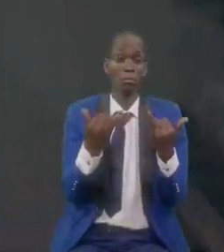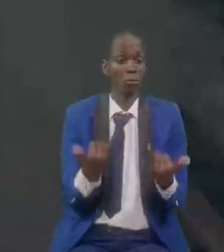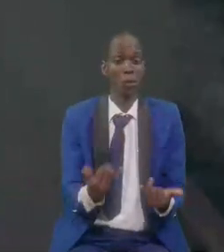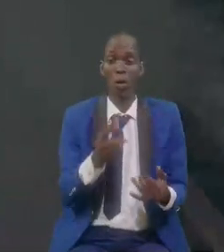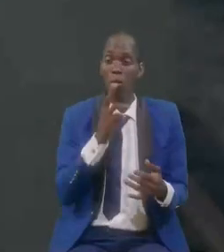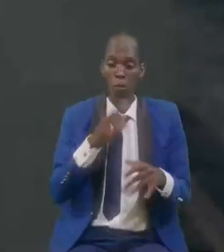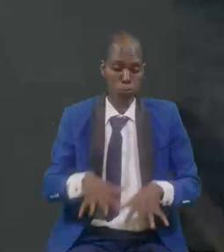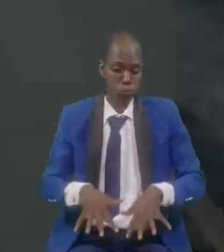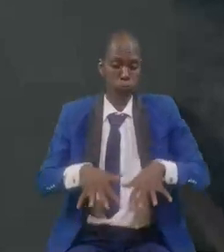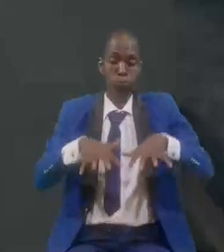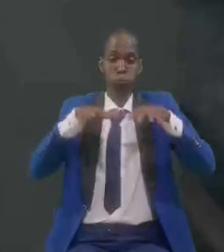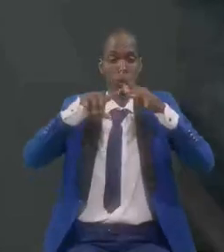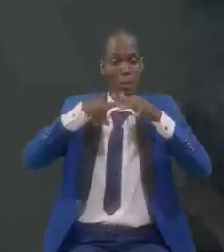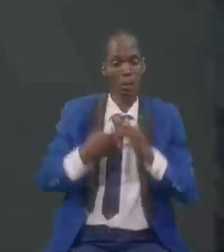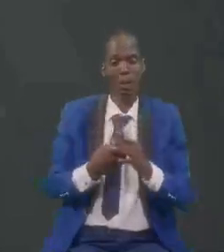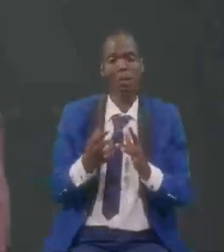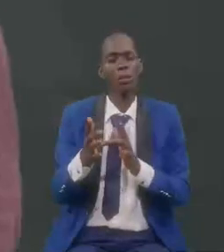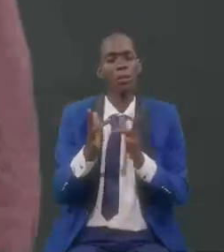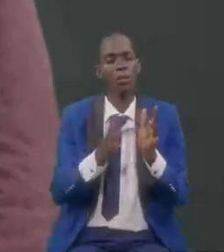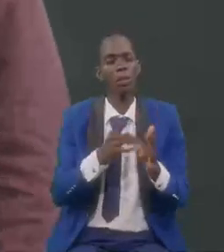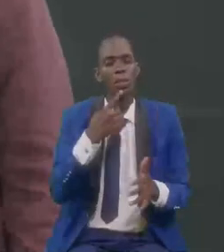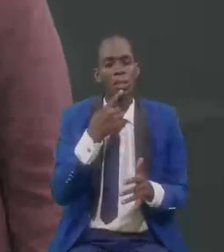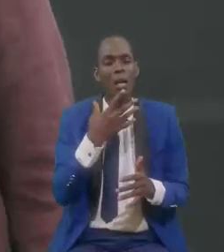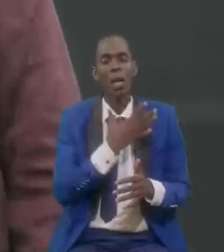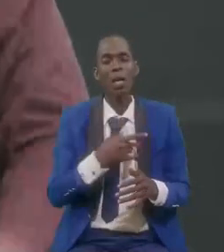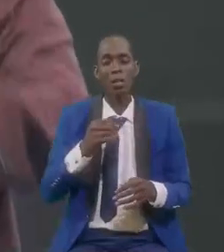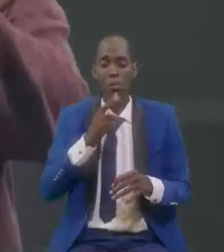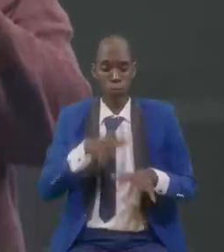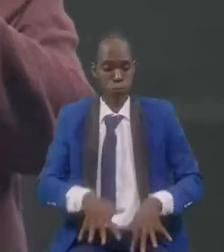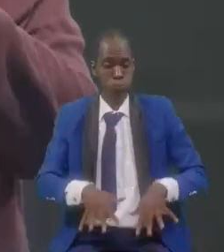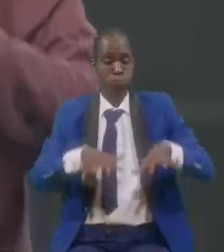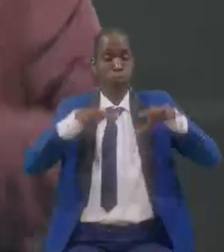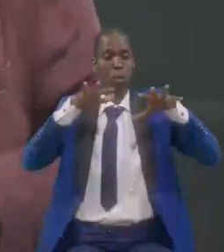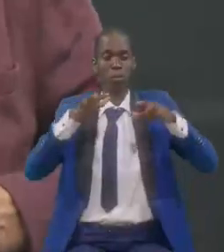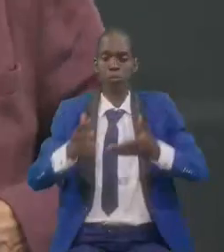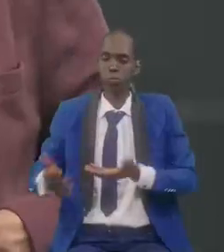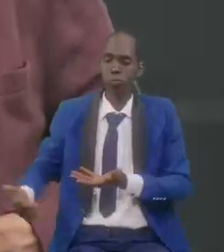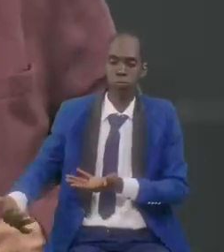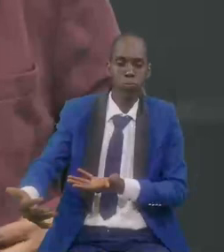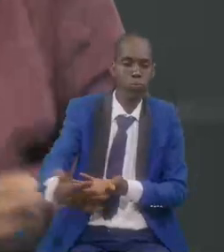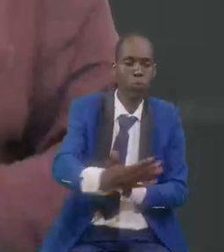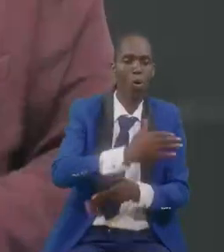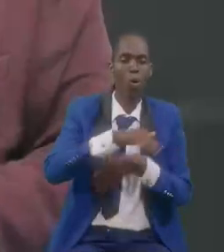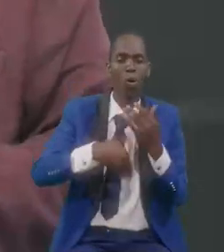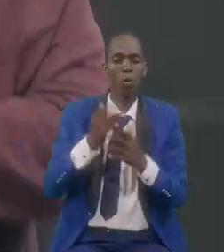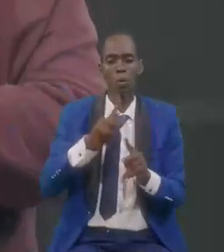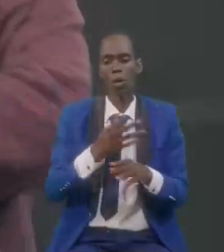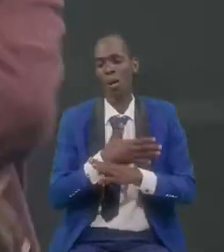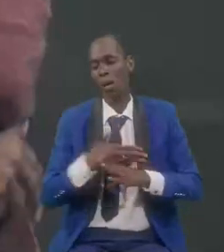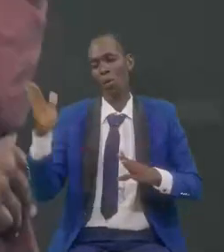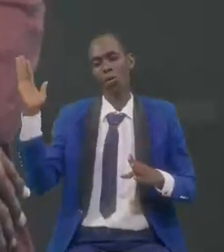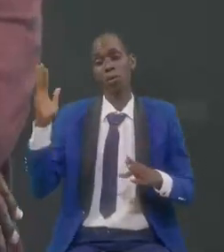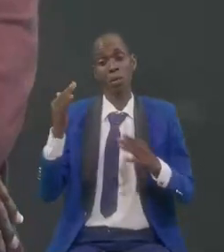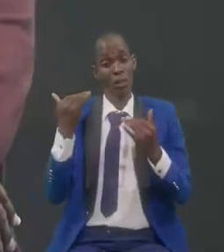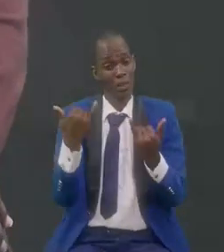le déluge est venu. Et Jésus-Christ a dit, et le déluge les a tous emportés. Voici